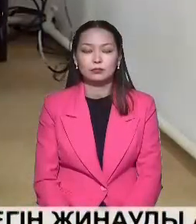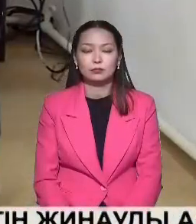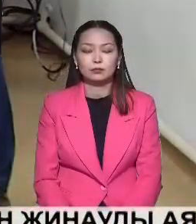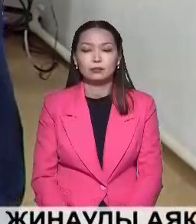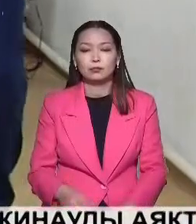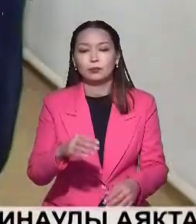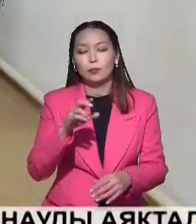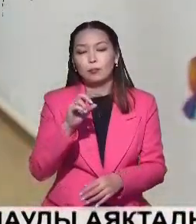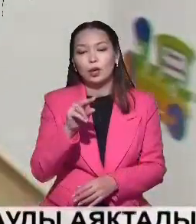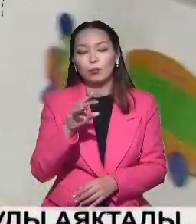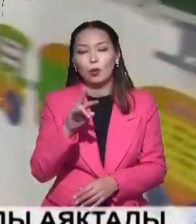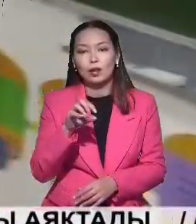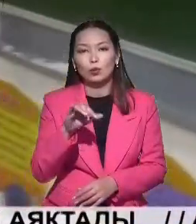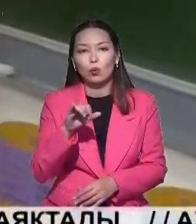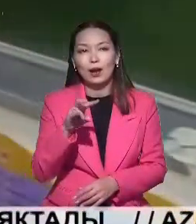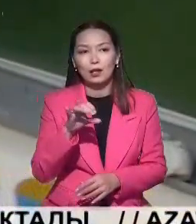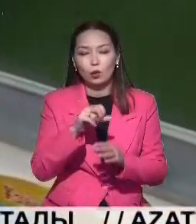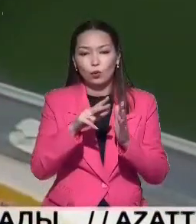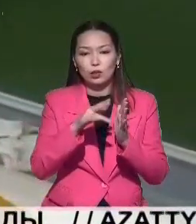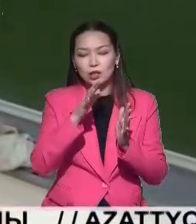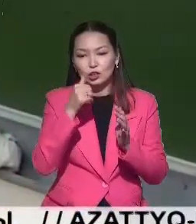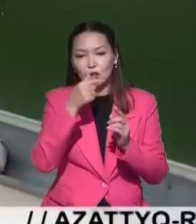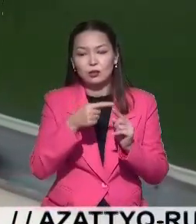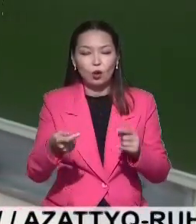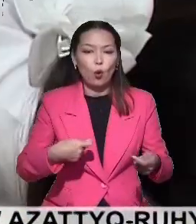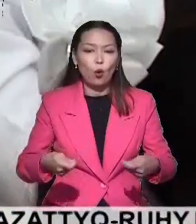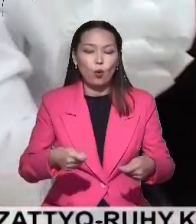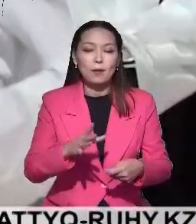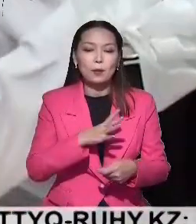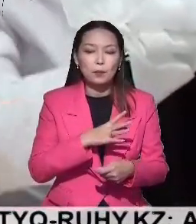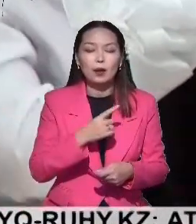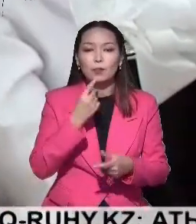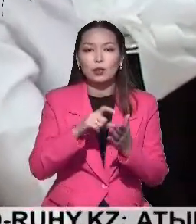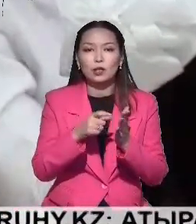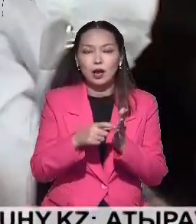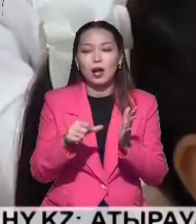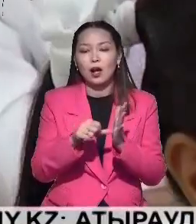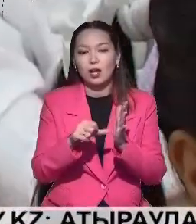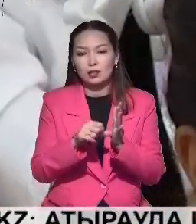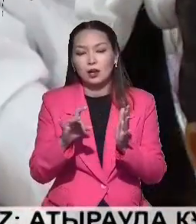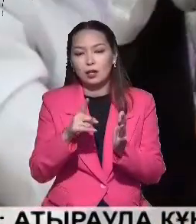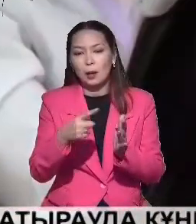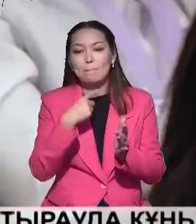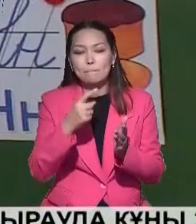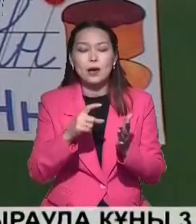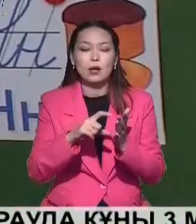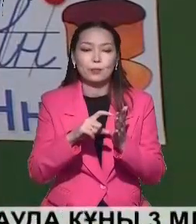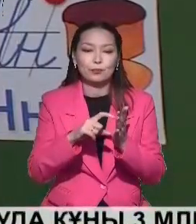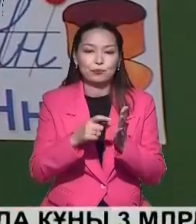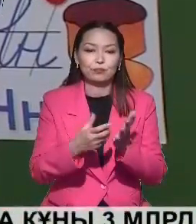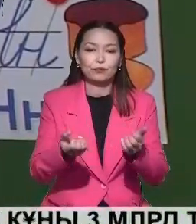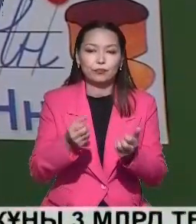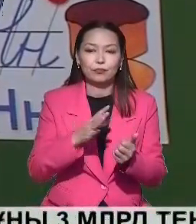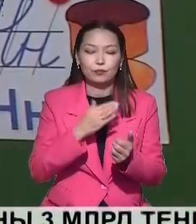Мұғалім Бекболат Уәли 18 жылдан бері бастауыш сыныпқа жетекшілік етіп келеді. Биыл 6-шы мәрте 1-ші сынып оқушыларын қабылдаған. Ең алғаш еңбек